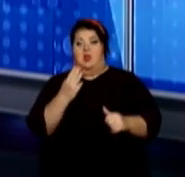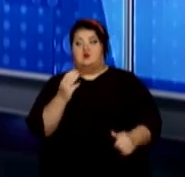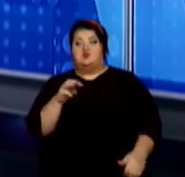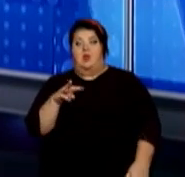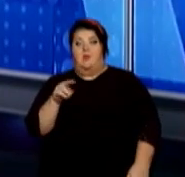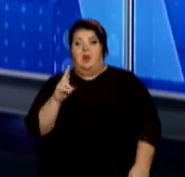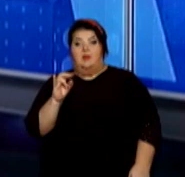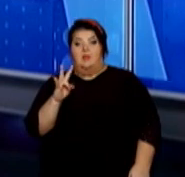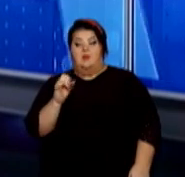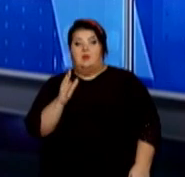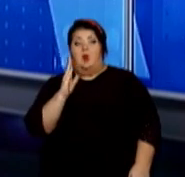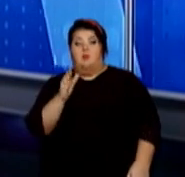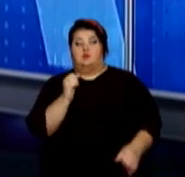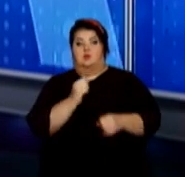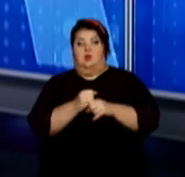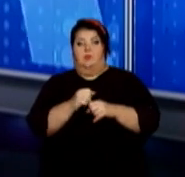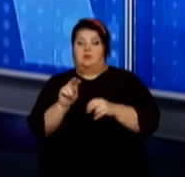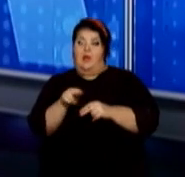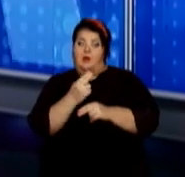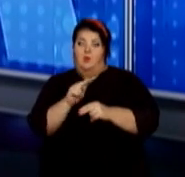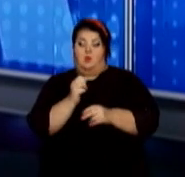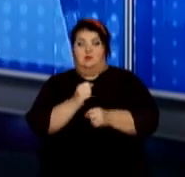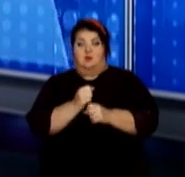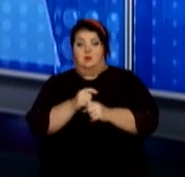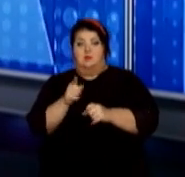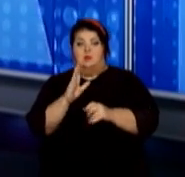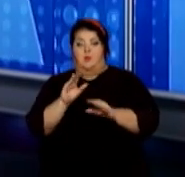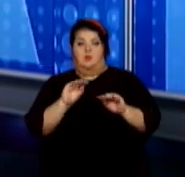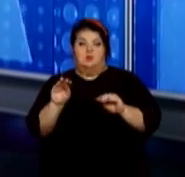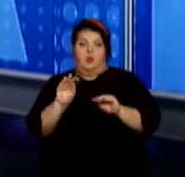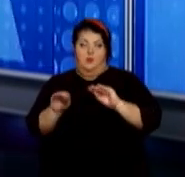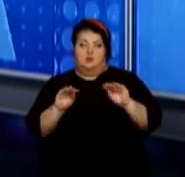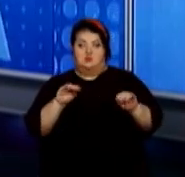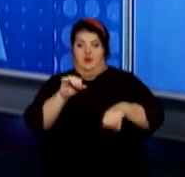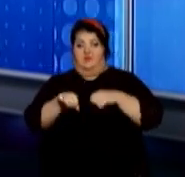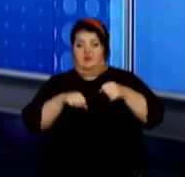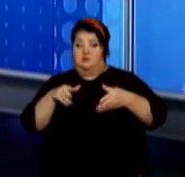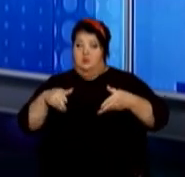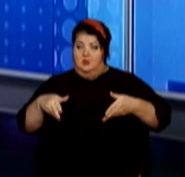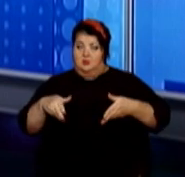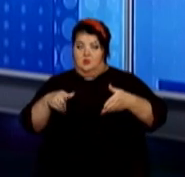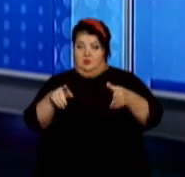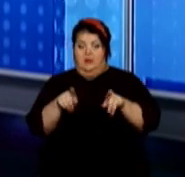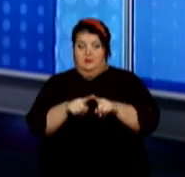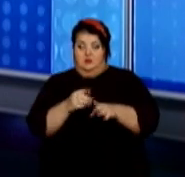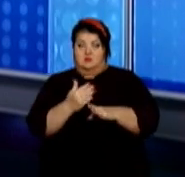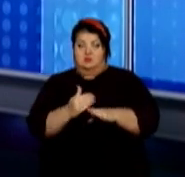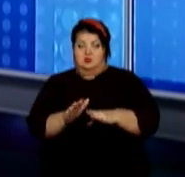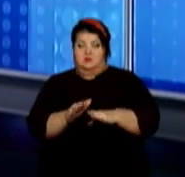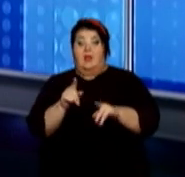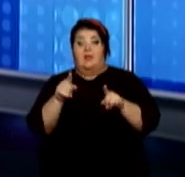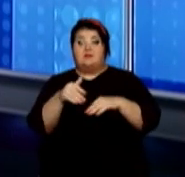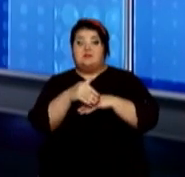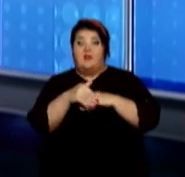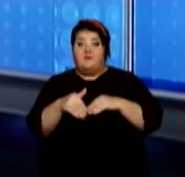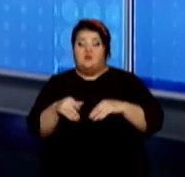робити проєктні ремонтні роботи, прошу вибачення, і там буде облаштовуватися саме велосипедна інфраструктура та частина. Також ця вулиця,